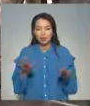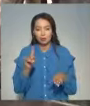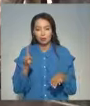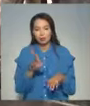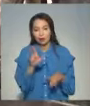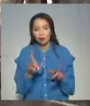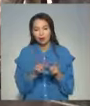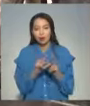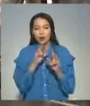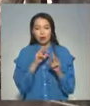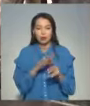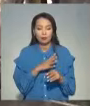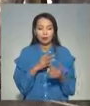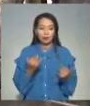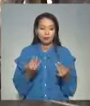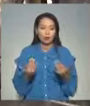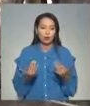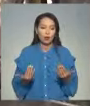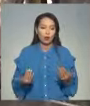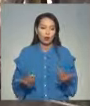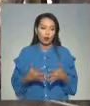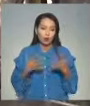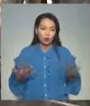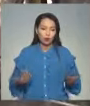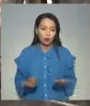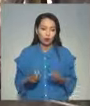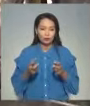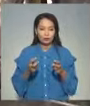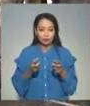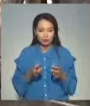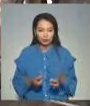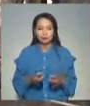Бүгін не үлкен өмірге қадам бастық, неке куәлігін алып,